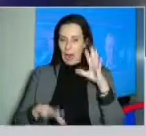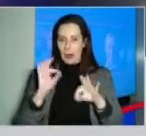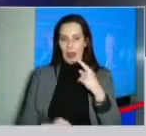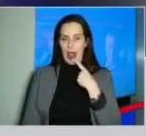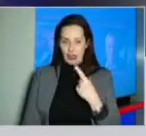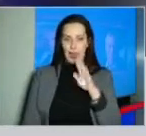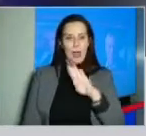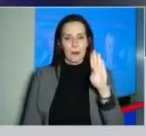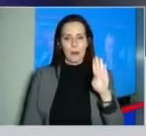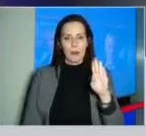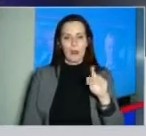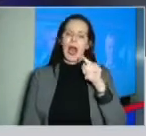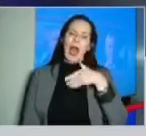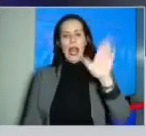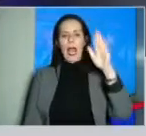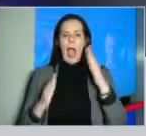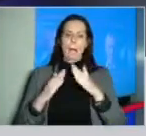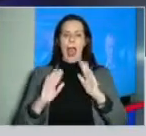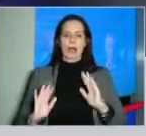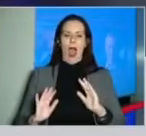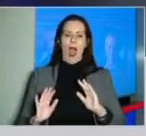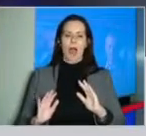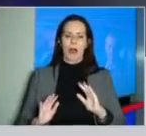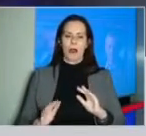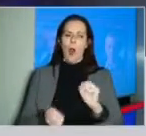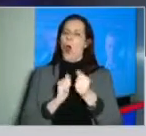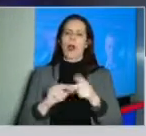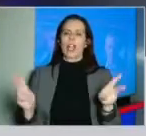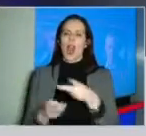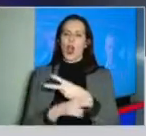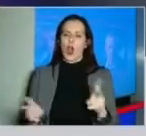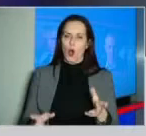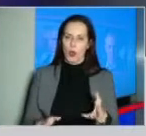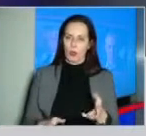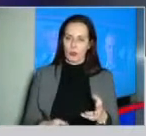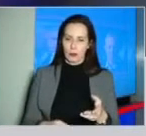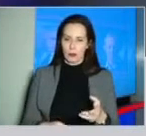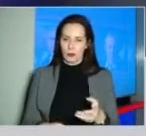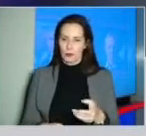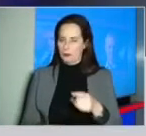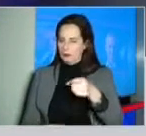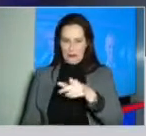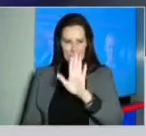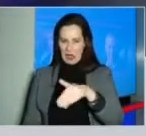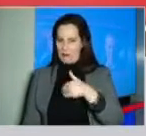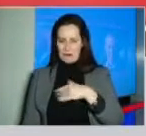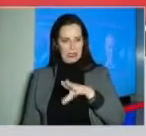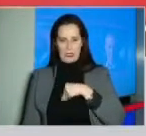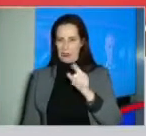הבחירות להגיד לנתניהו, לך הביתה, או אתה לא יכול להיות. אבל מהלך כזה של... לא, אני גם... אני